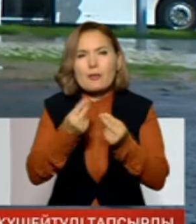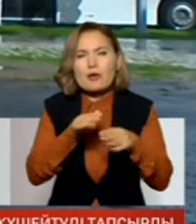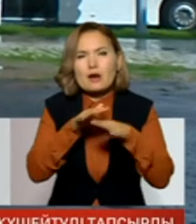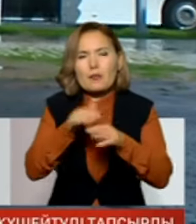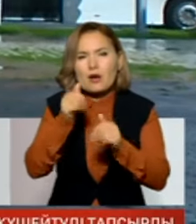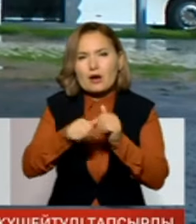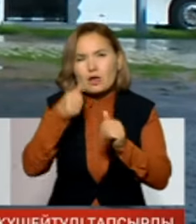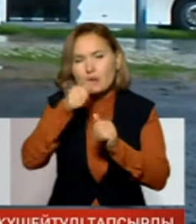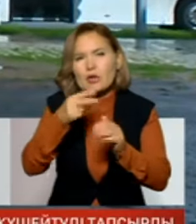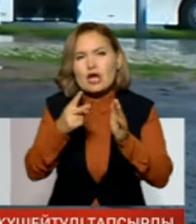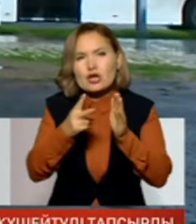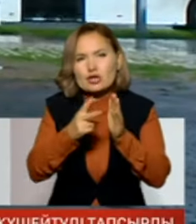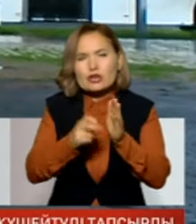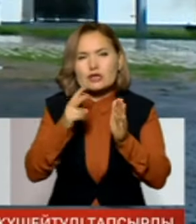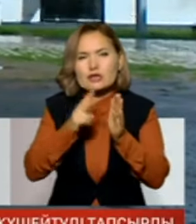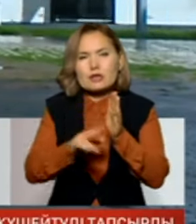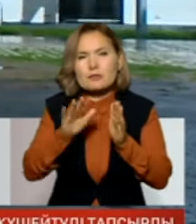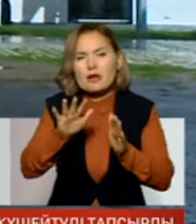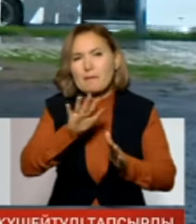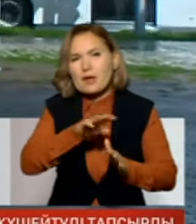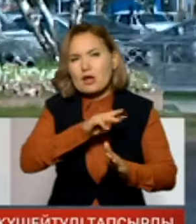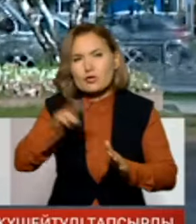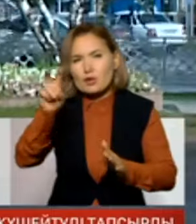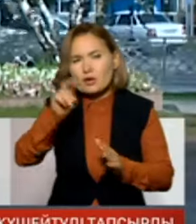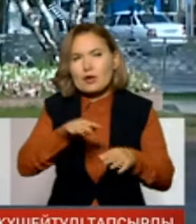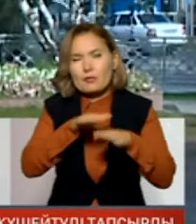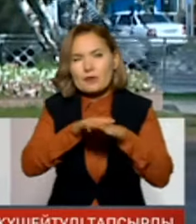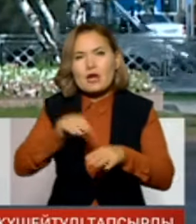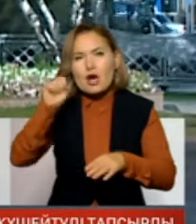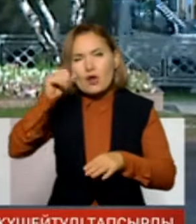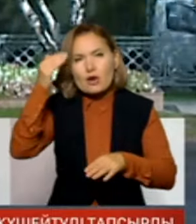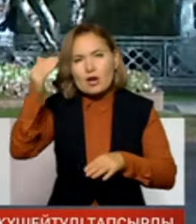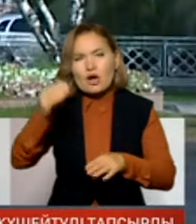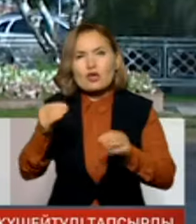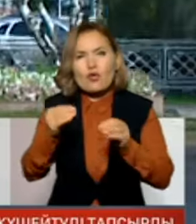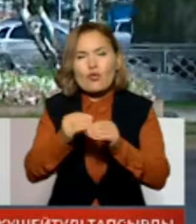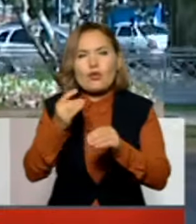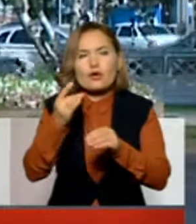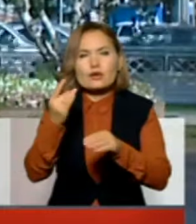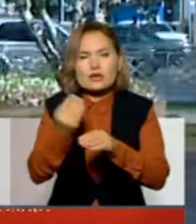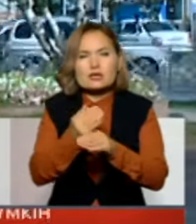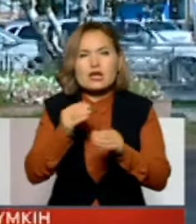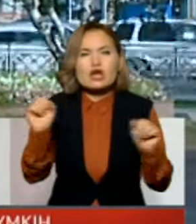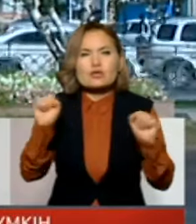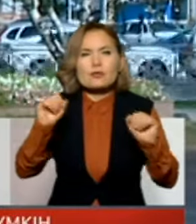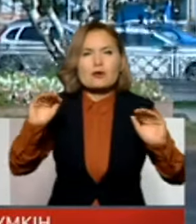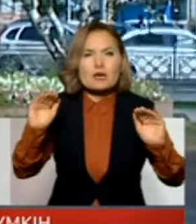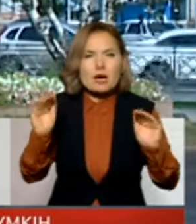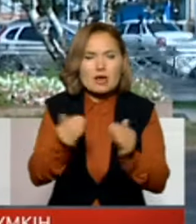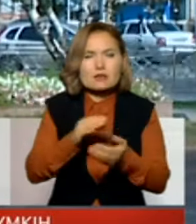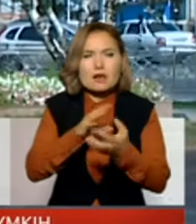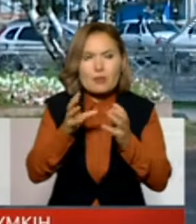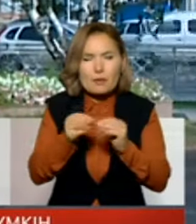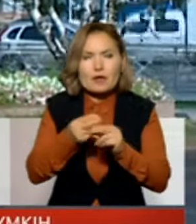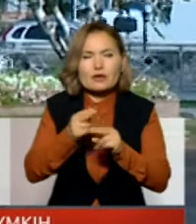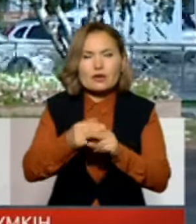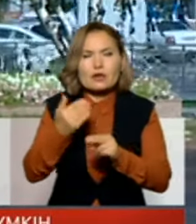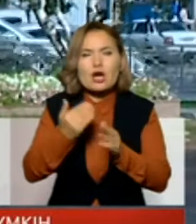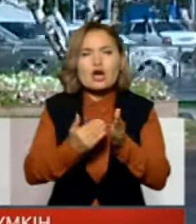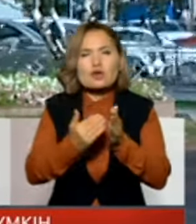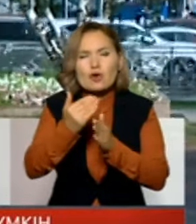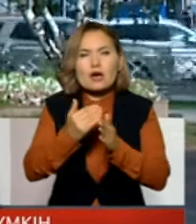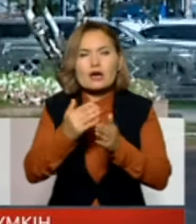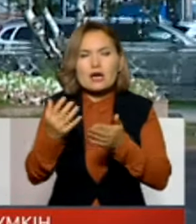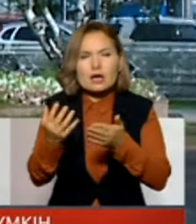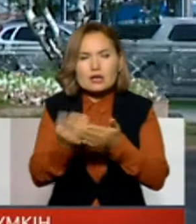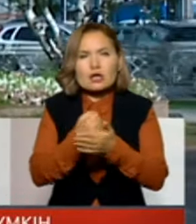жылына 775 миллион доллар бөлініп келді. Өзбекстан бізден 10 есе спорт түрі аз десек болады. 10 есе жоғары жетістіктер спорты. Олар жоғары жетістіктер